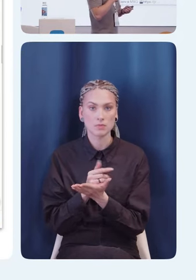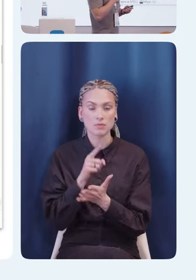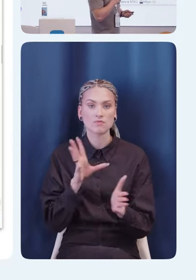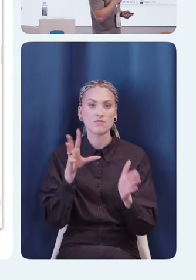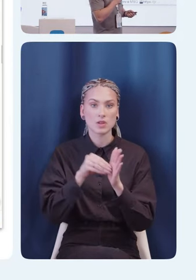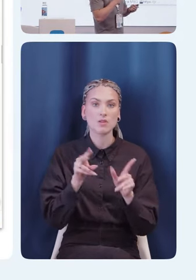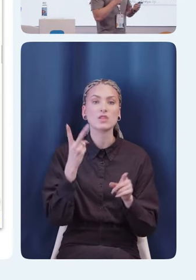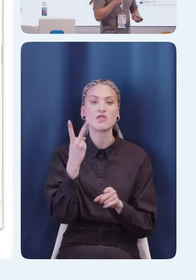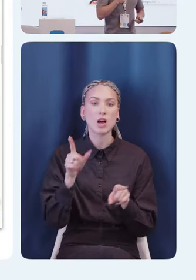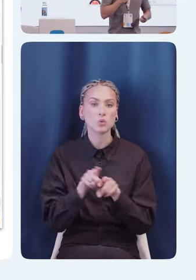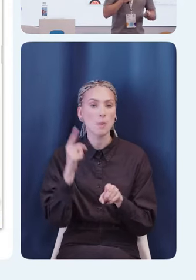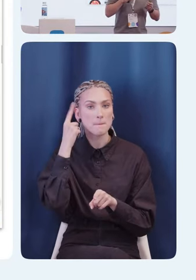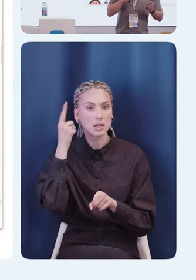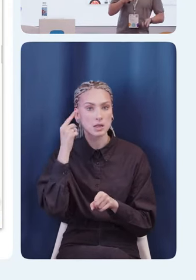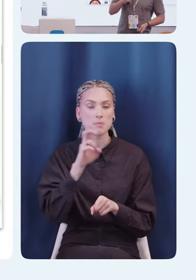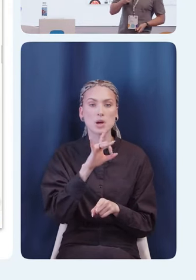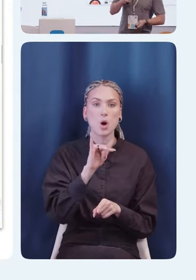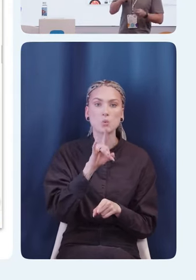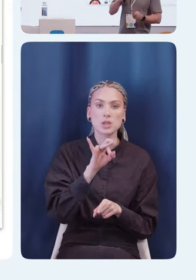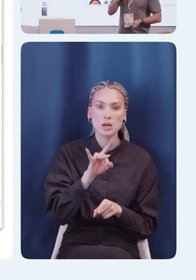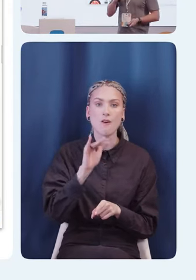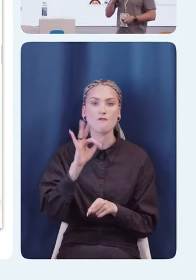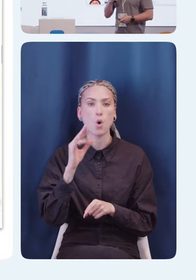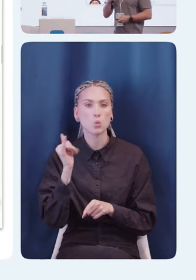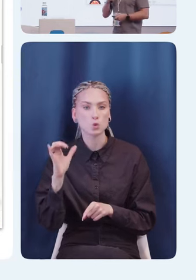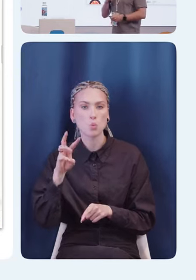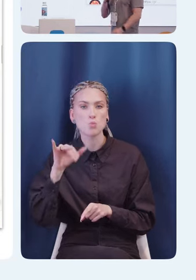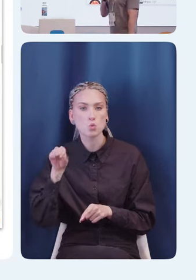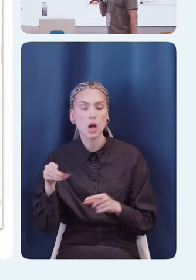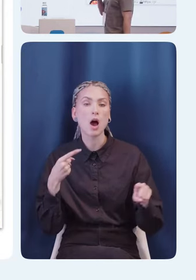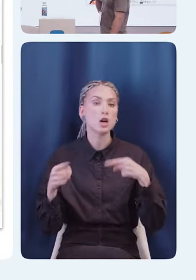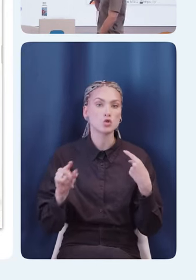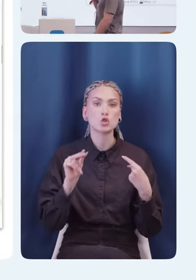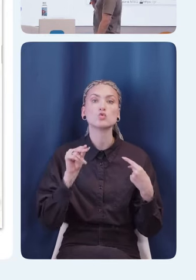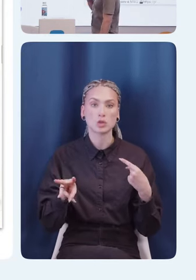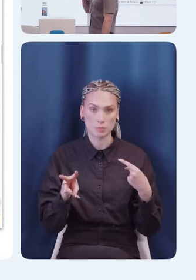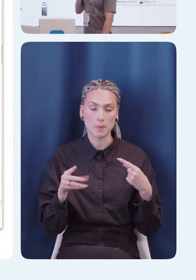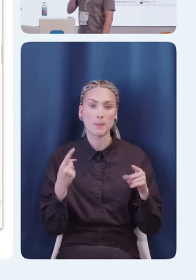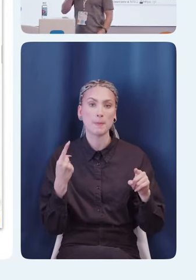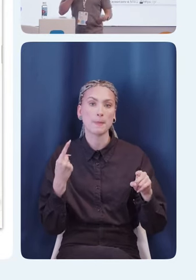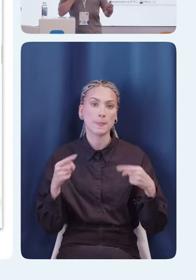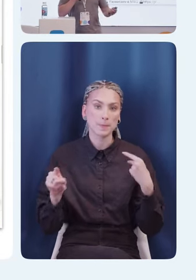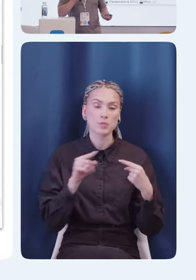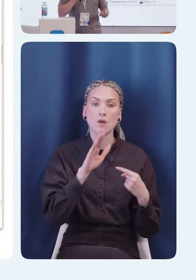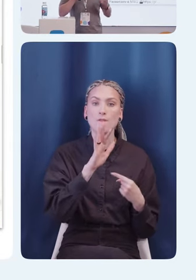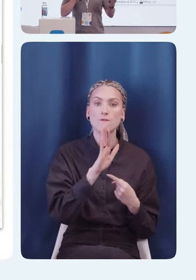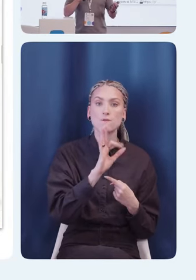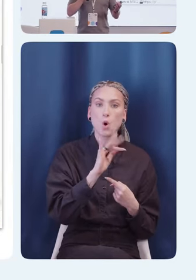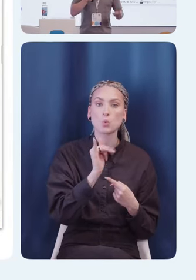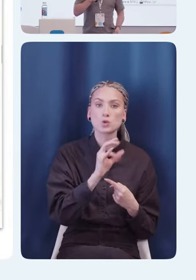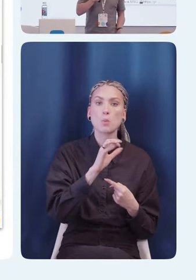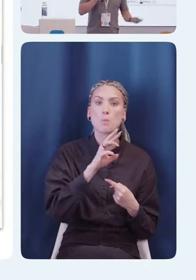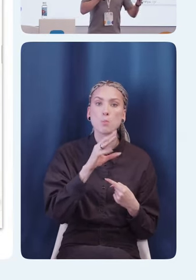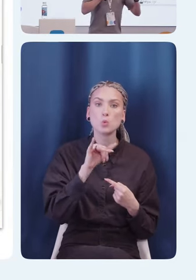два таких понятия, как Browsing Mode и Focus Mode. Чем они отличаются? Они отличаются тем, что фокус-мод,